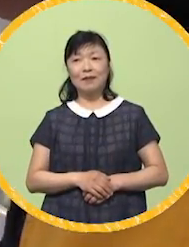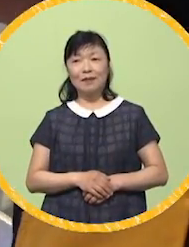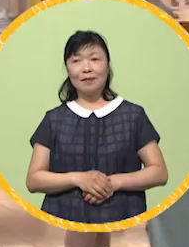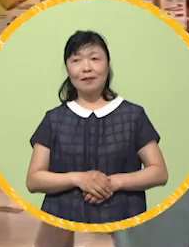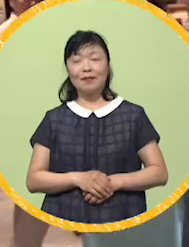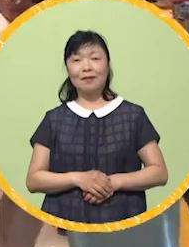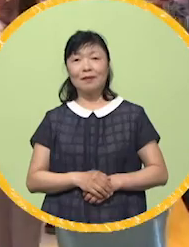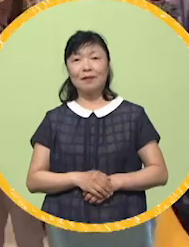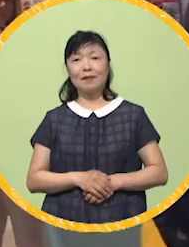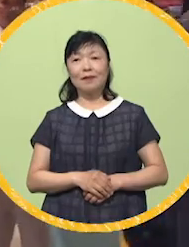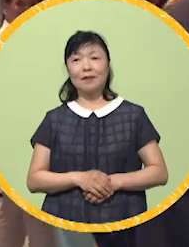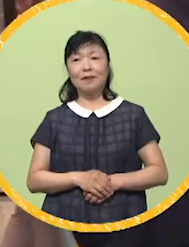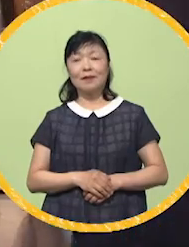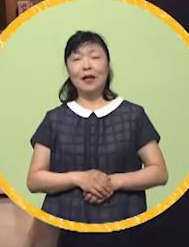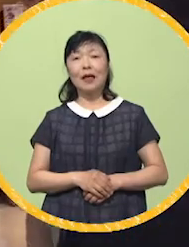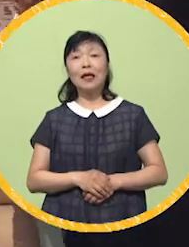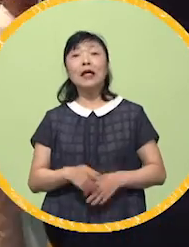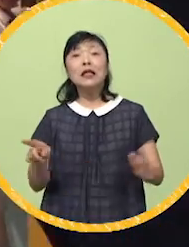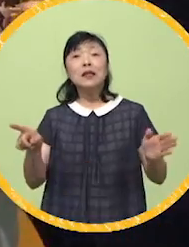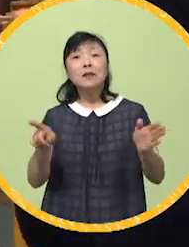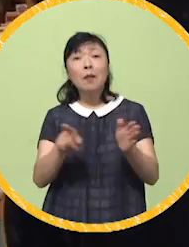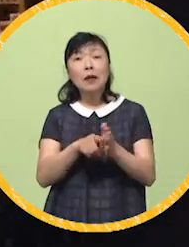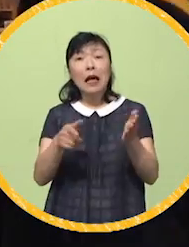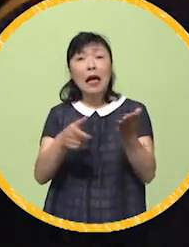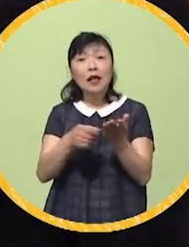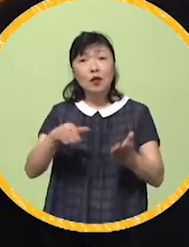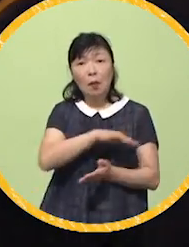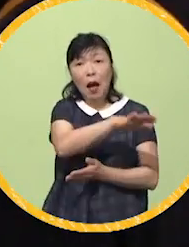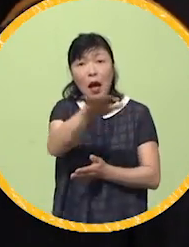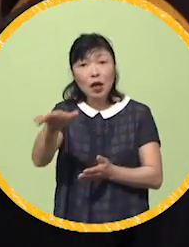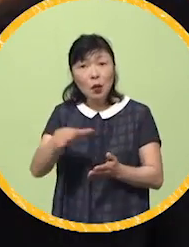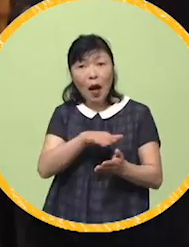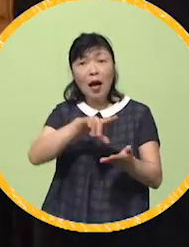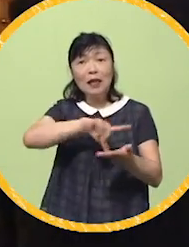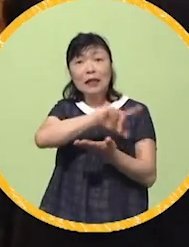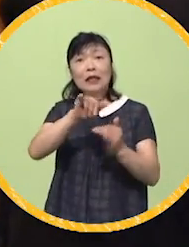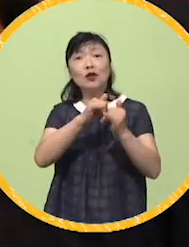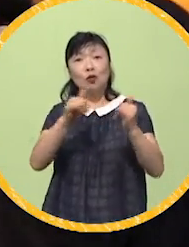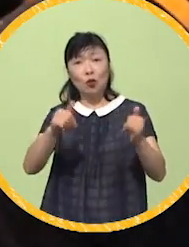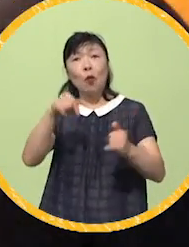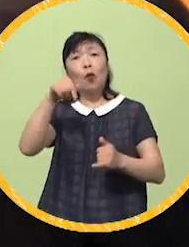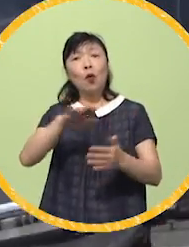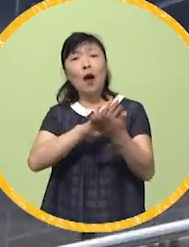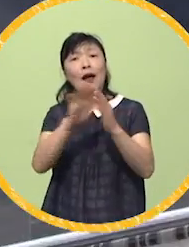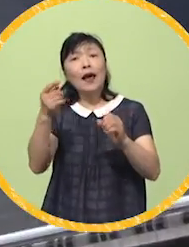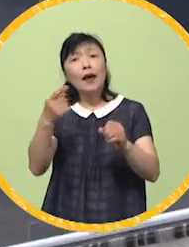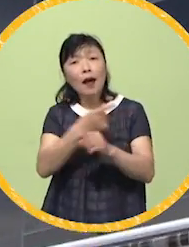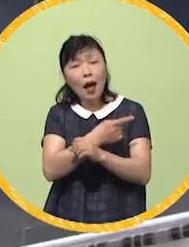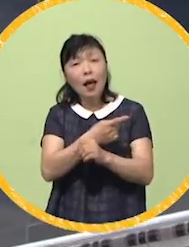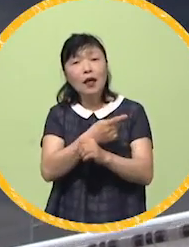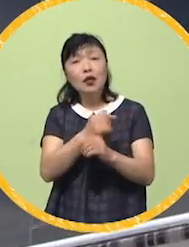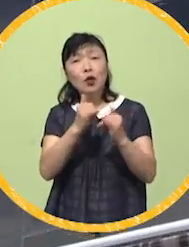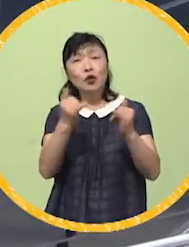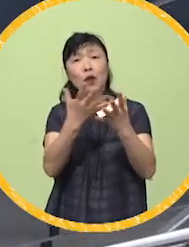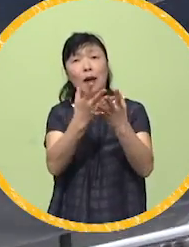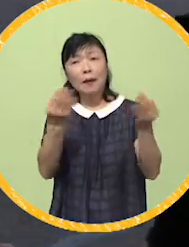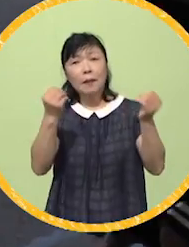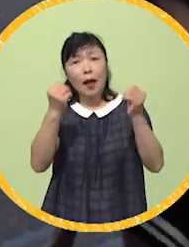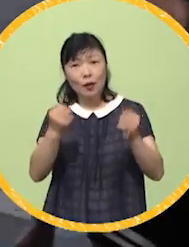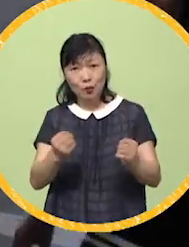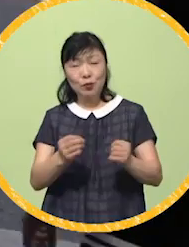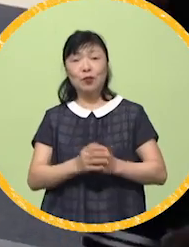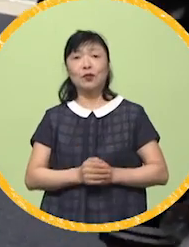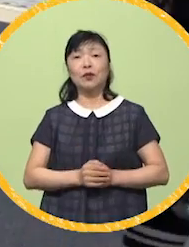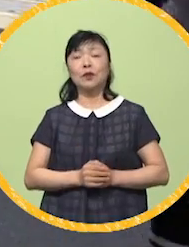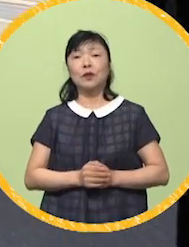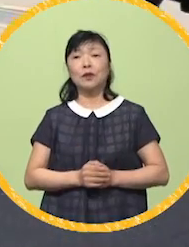って。今まではさ、やっぱ駅にいる地元の人が多かったけど、ここは県外からの人もいっぱいいるから。エクスパーサエビナ。あ、